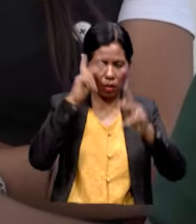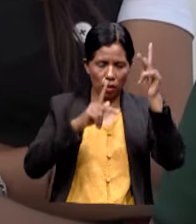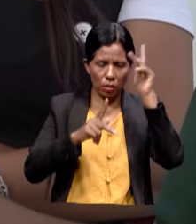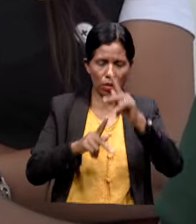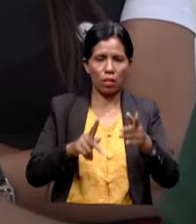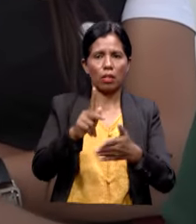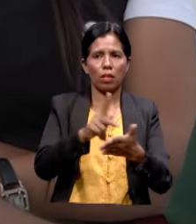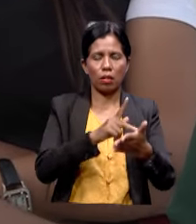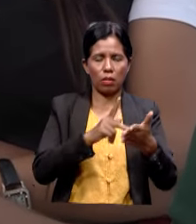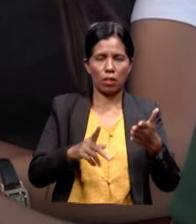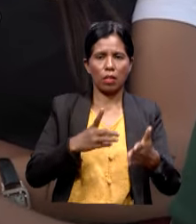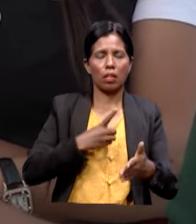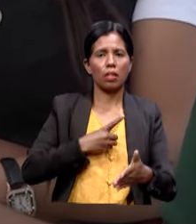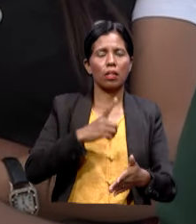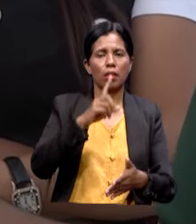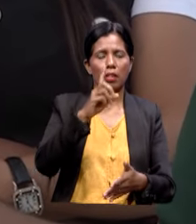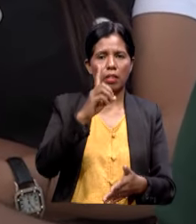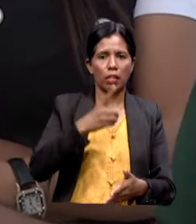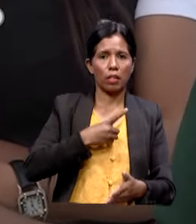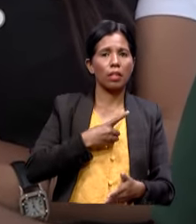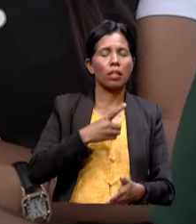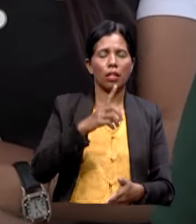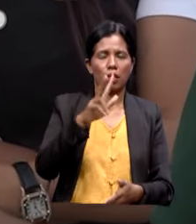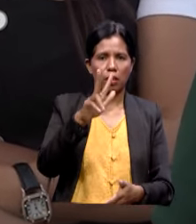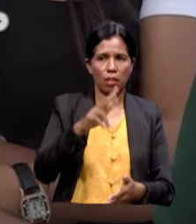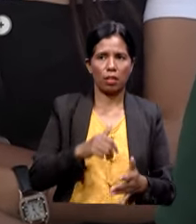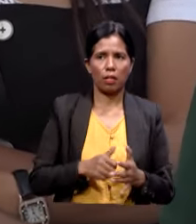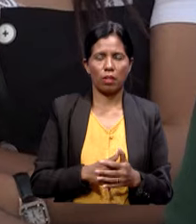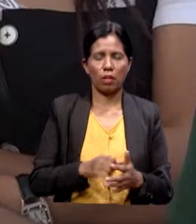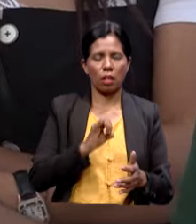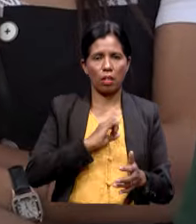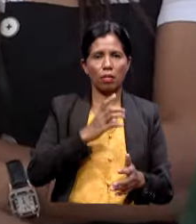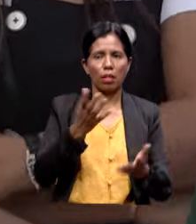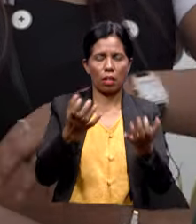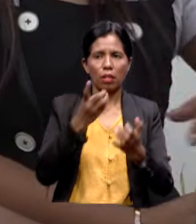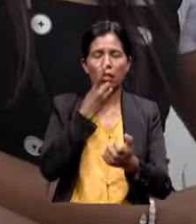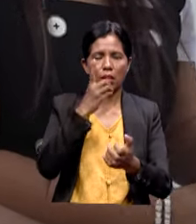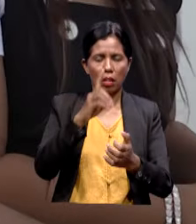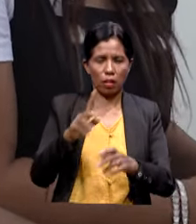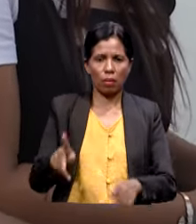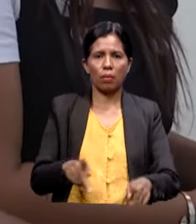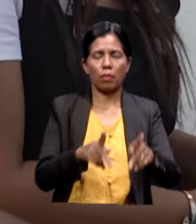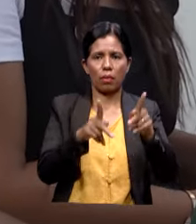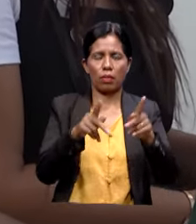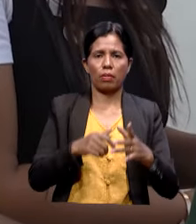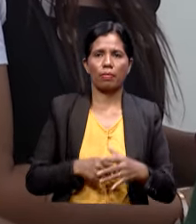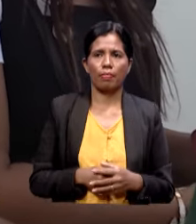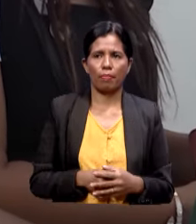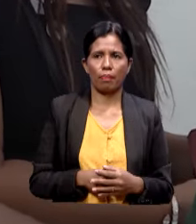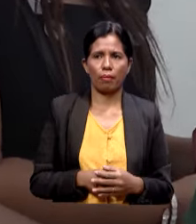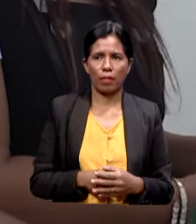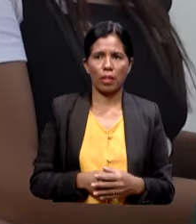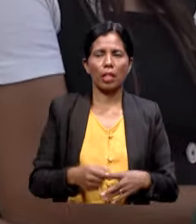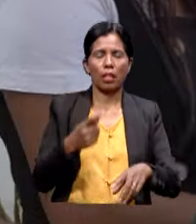kriminal ia Delta Idane. Entang hau kara deklara ba publiku det katak